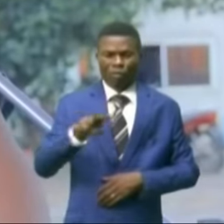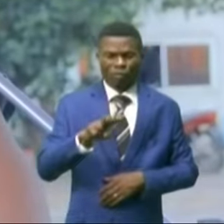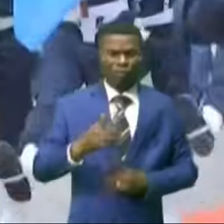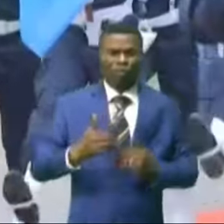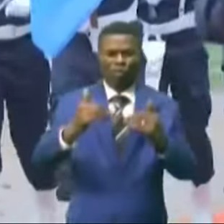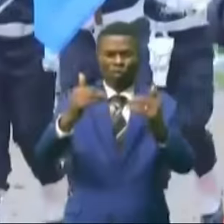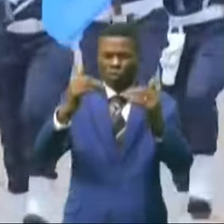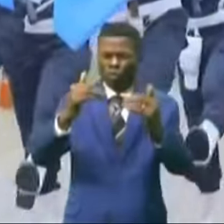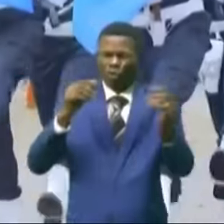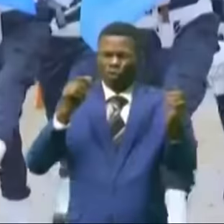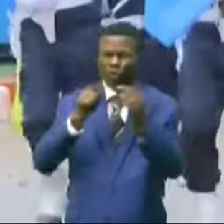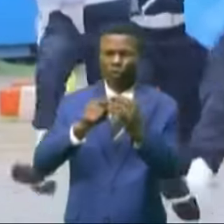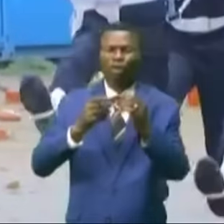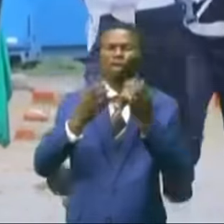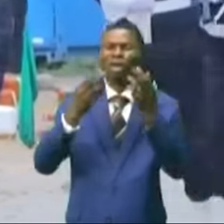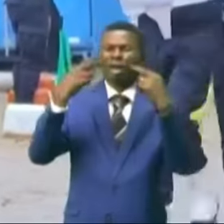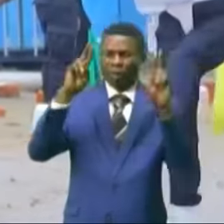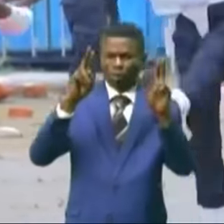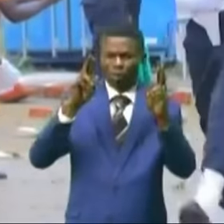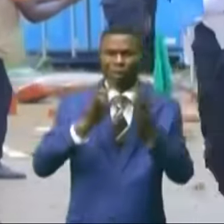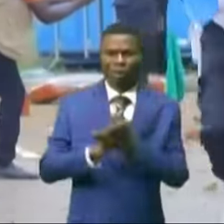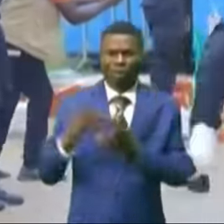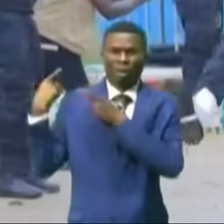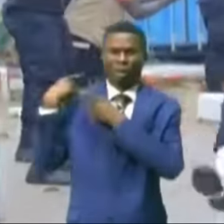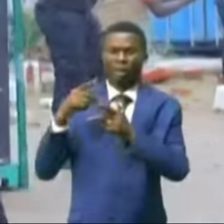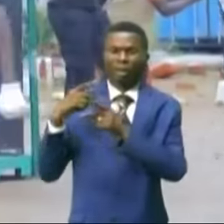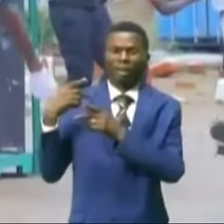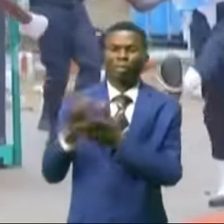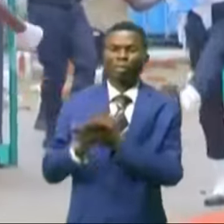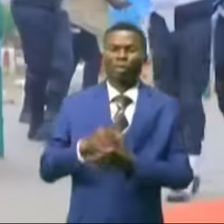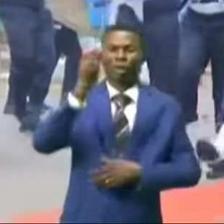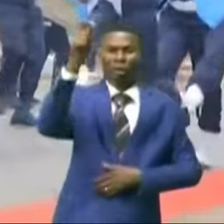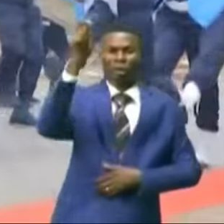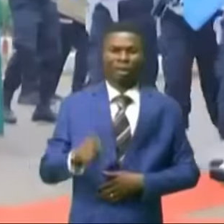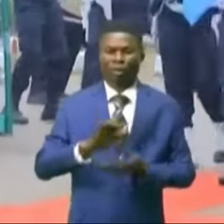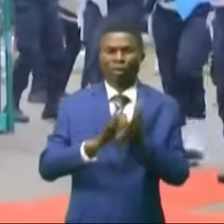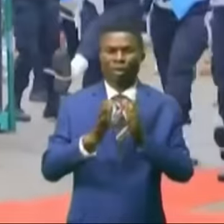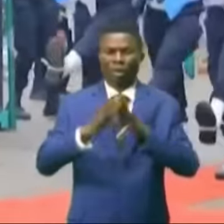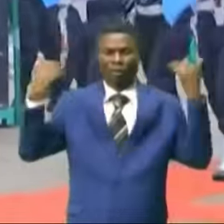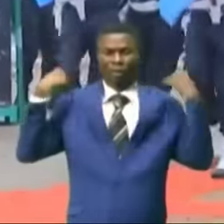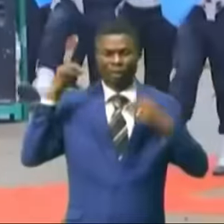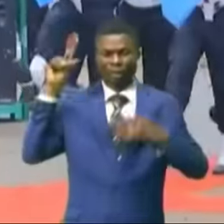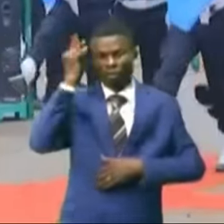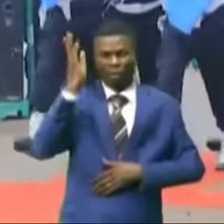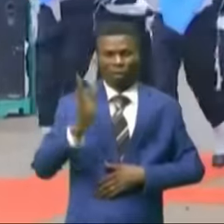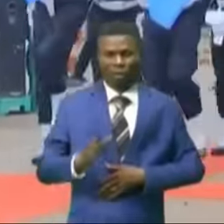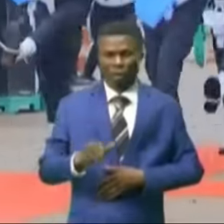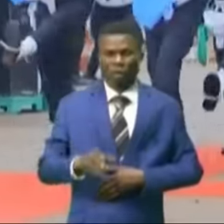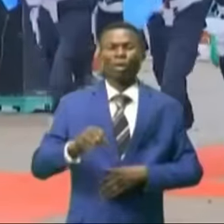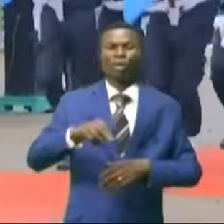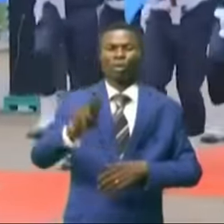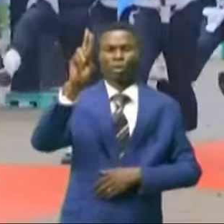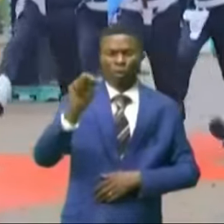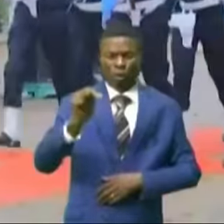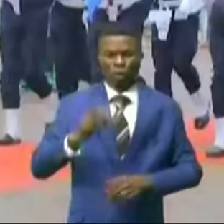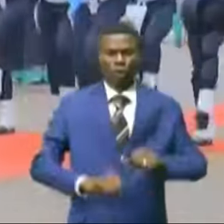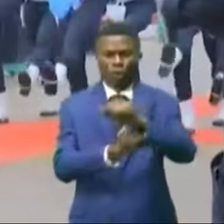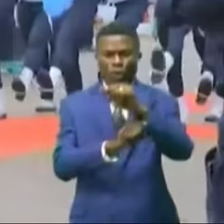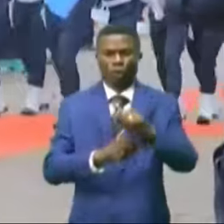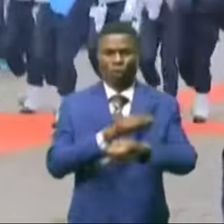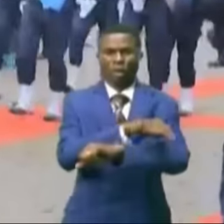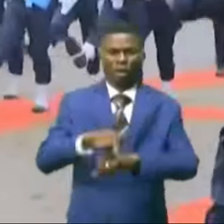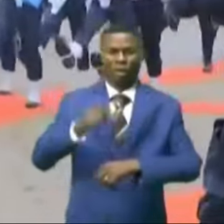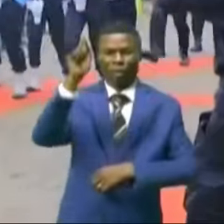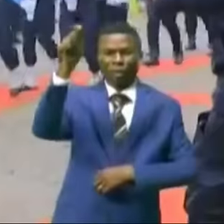au-delà. Rappelons que, depuis l'avènement de l'état de siège, la MONUSCO ne cesse d'appuyer l'administration militaire dans